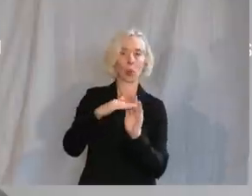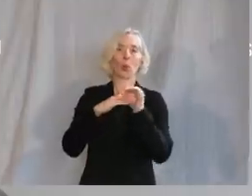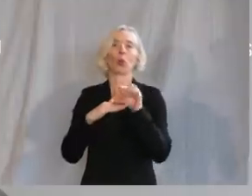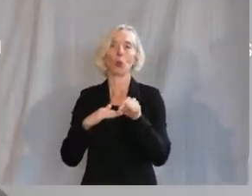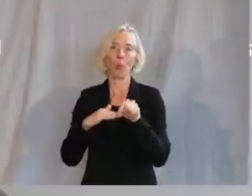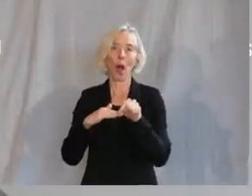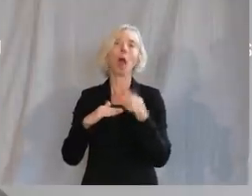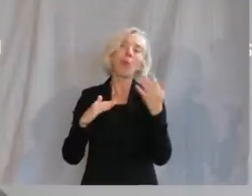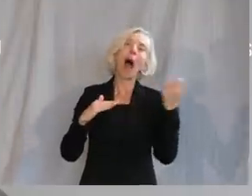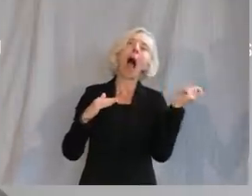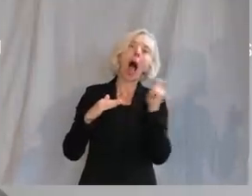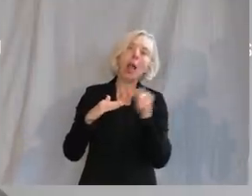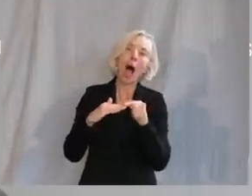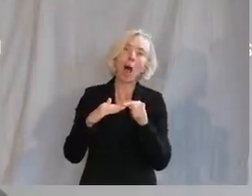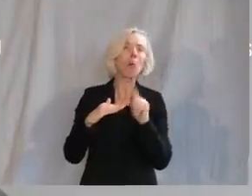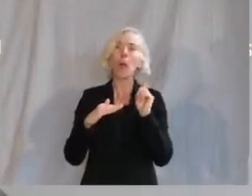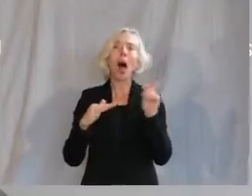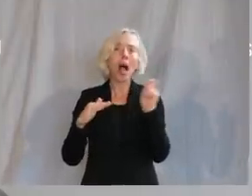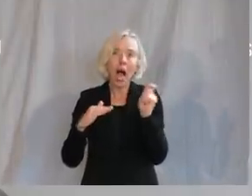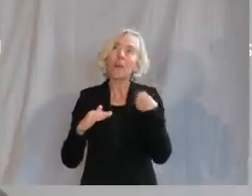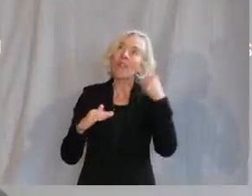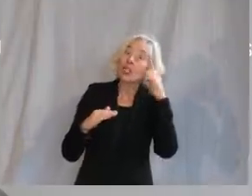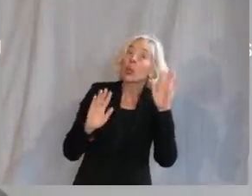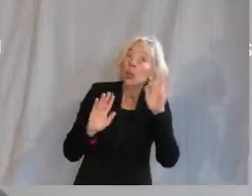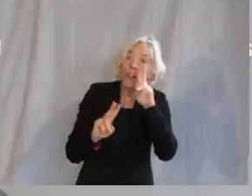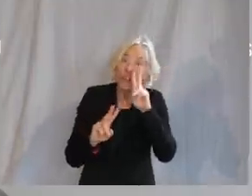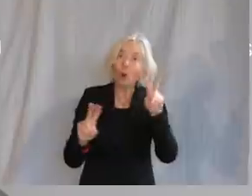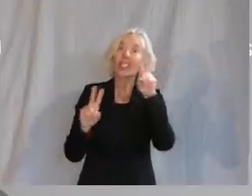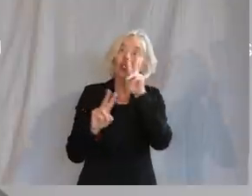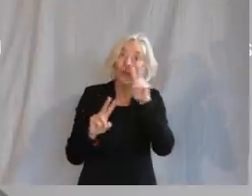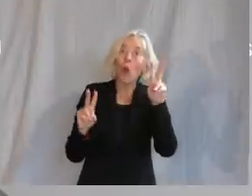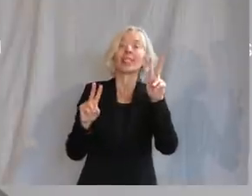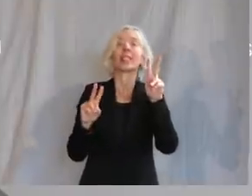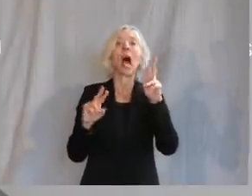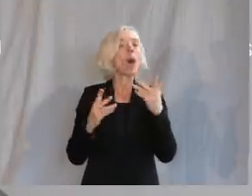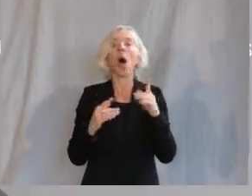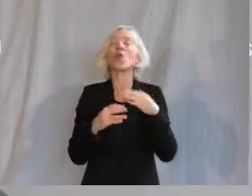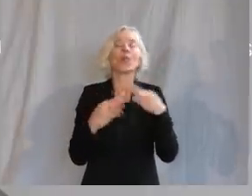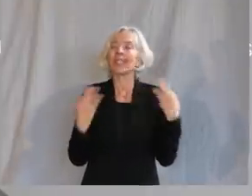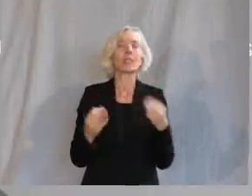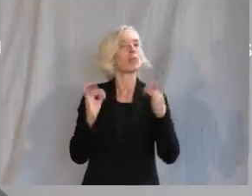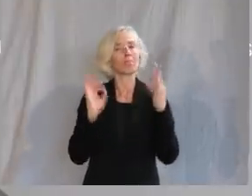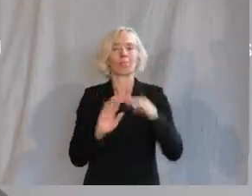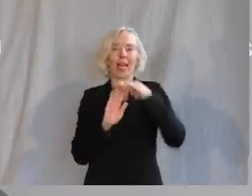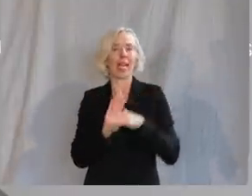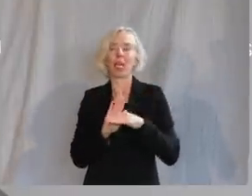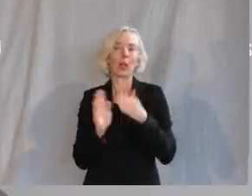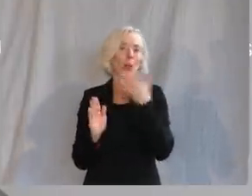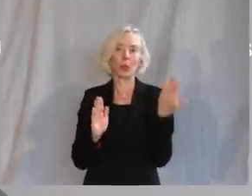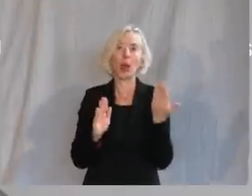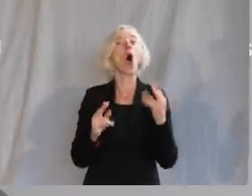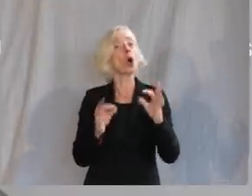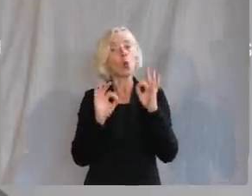allem dann nicht, wenn man eben weiß, woher die Infektionen kommen, Kontaktpersonen ermittelt werden können und damit